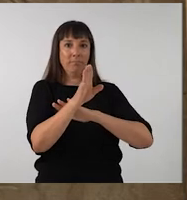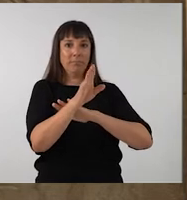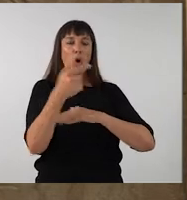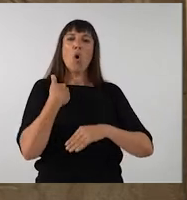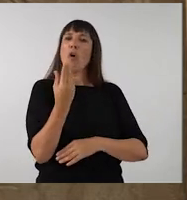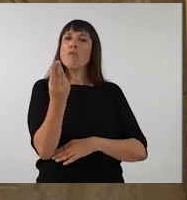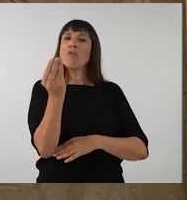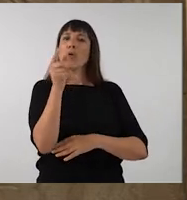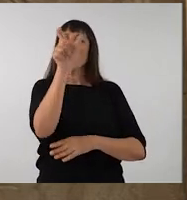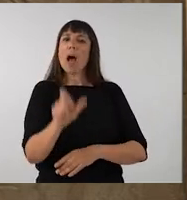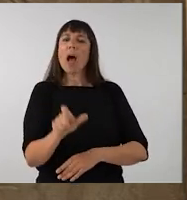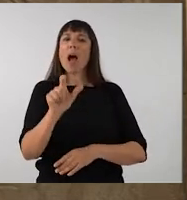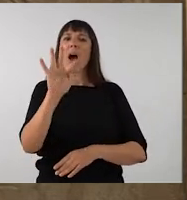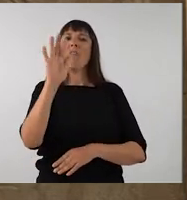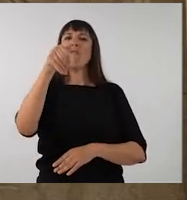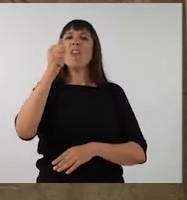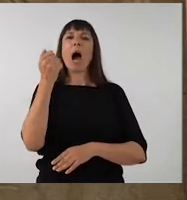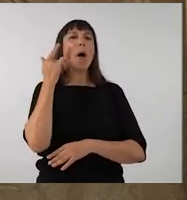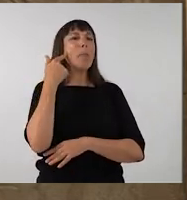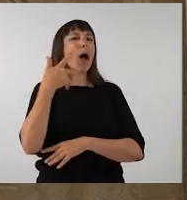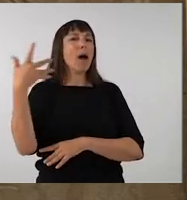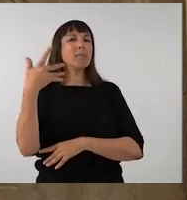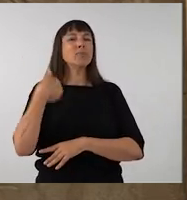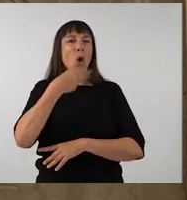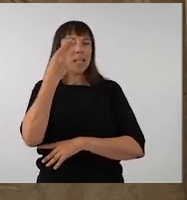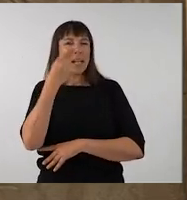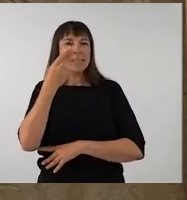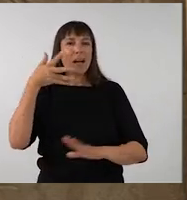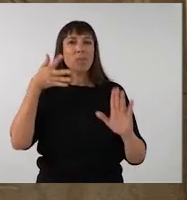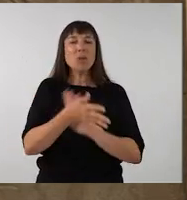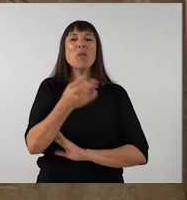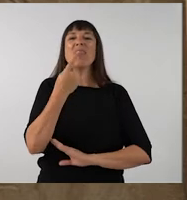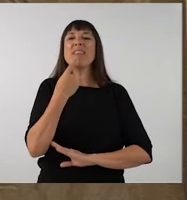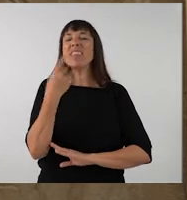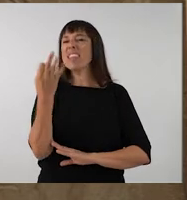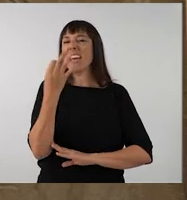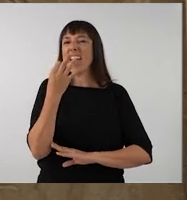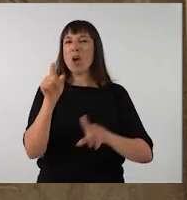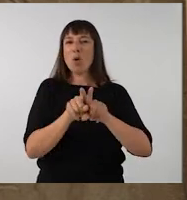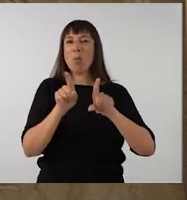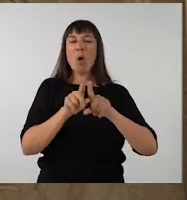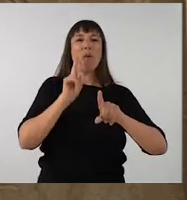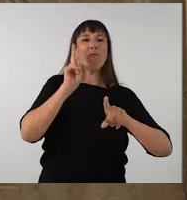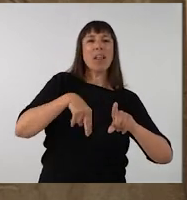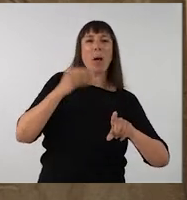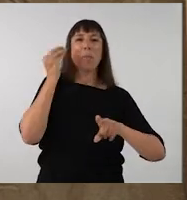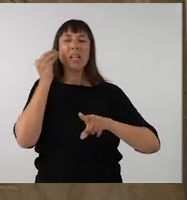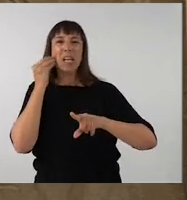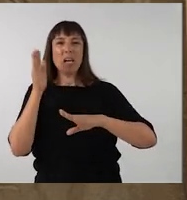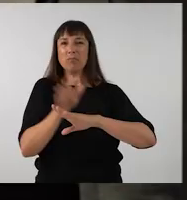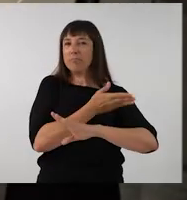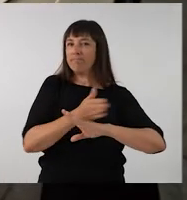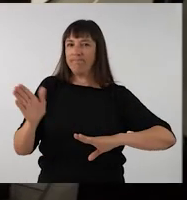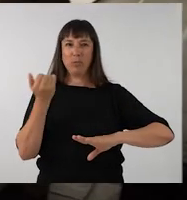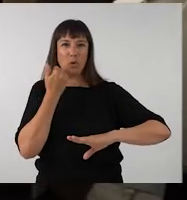interessant la figura de la fama en la mitologia, perquè és una figura de la qual es diu que